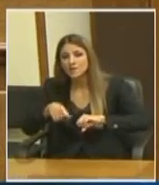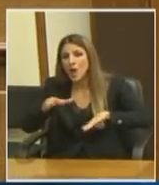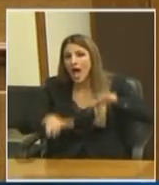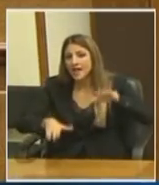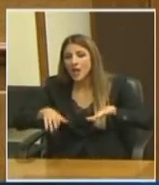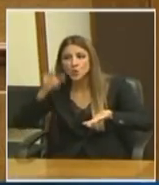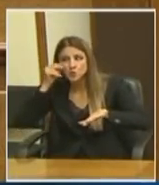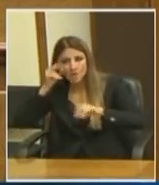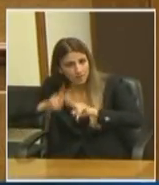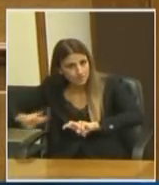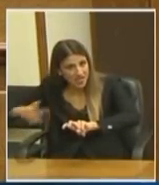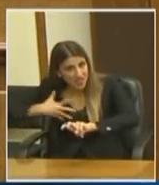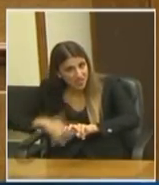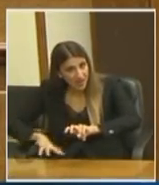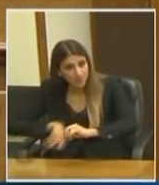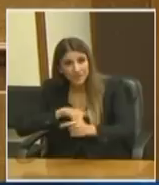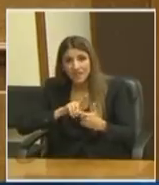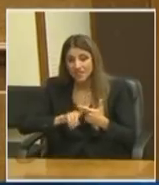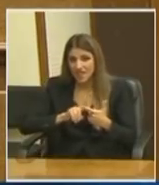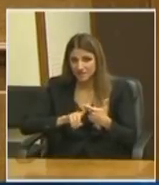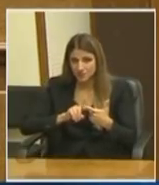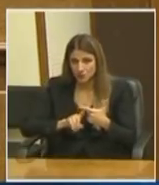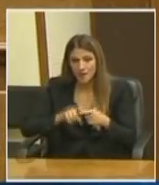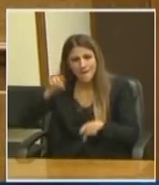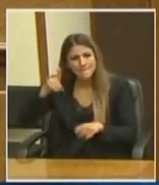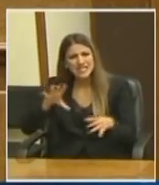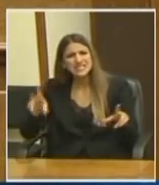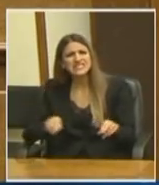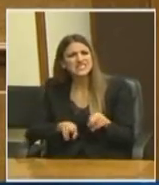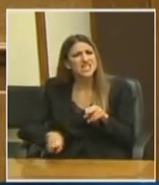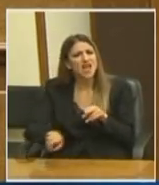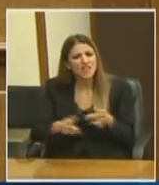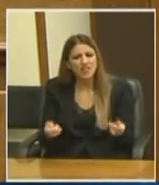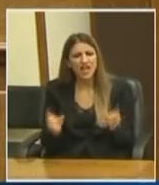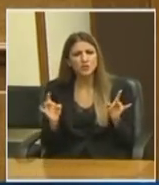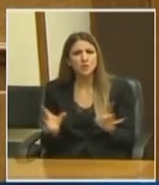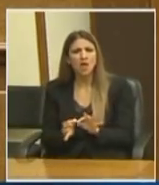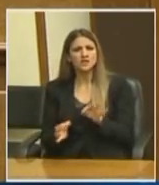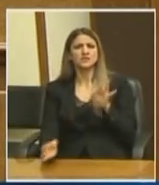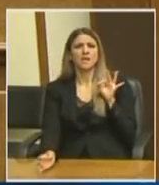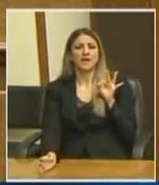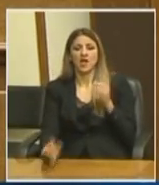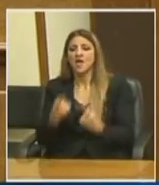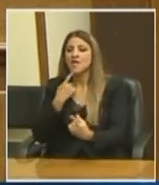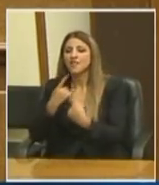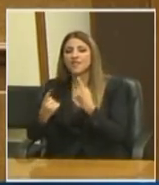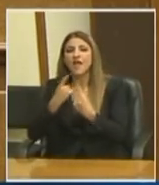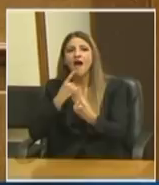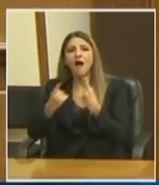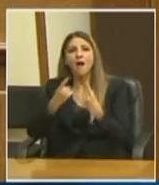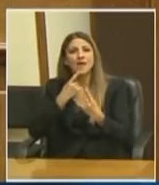Δεύτερο, συνάγεται ότι σηκώσαμε τα χέρια, τουλάχιστον. Η διαπραγμάτευση πάντοτε κολλούσε στον